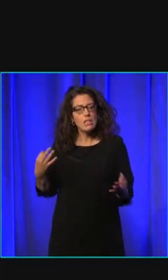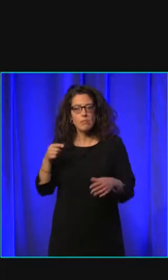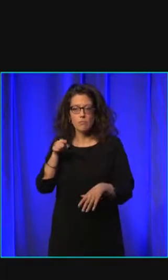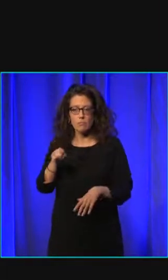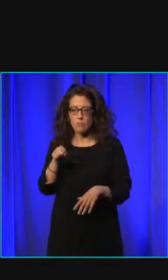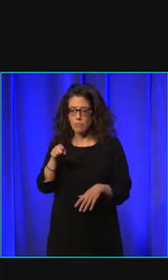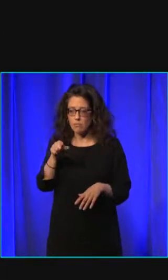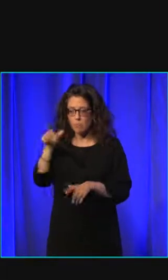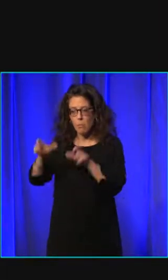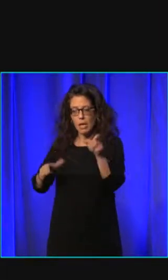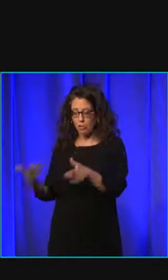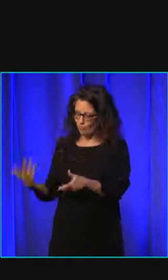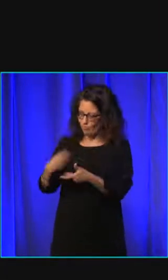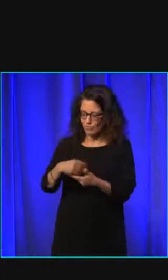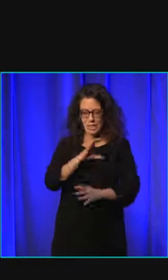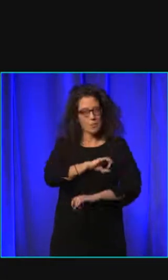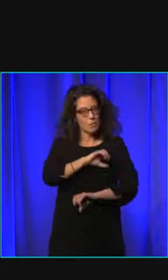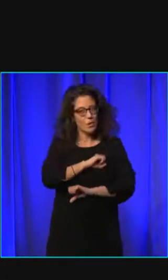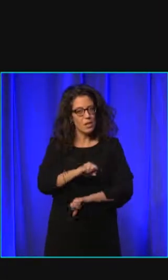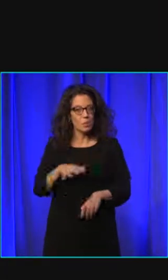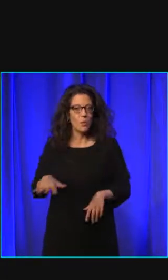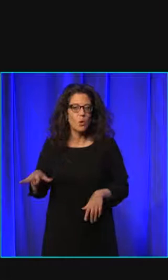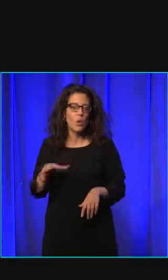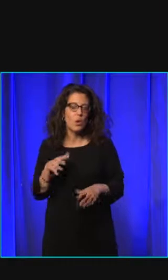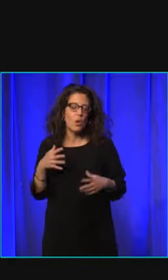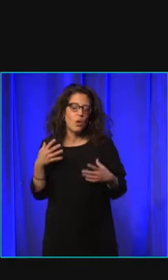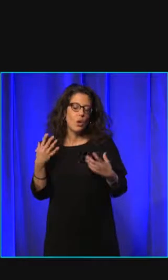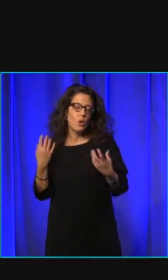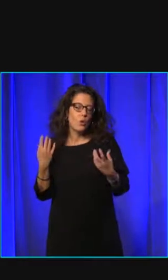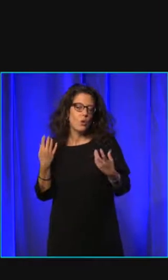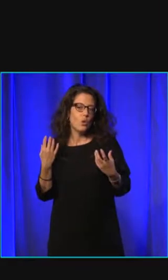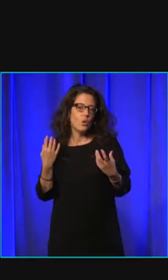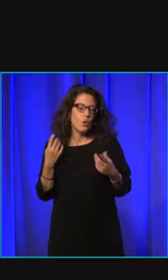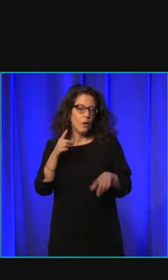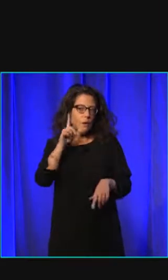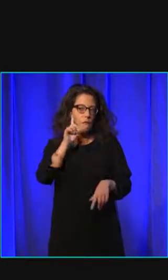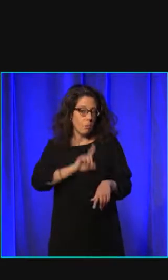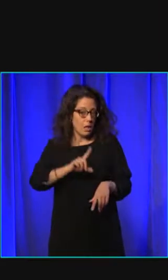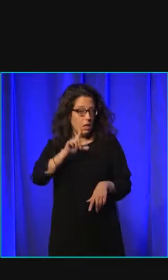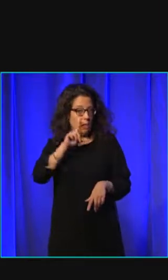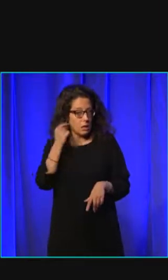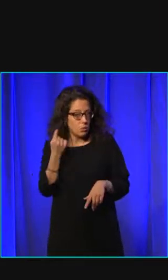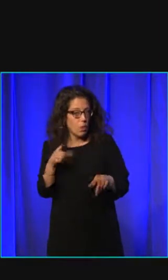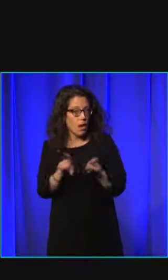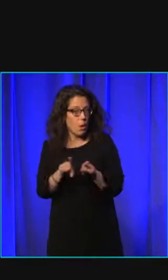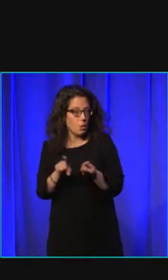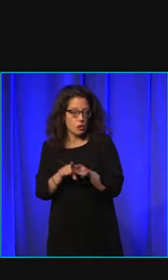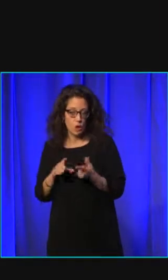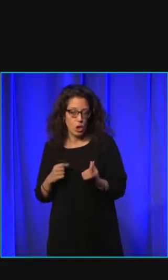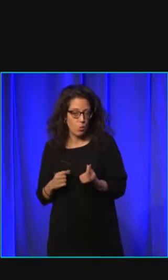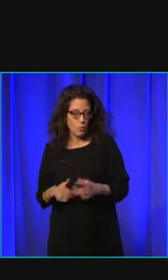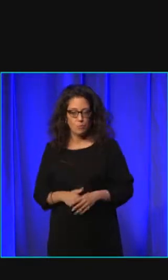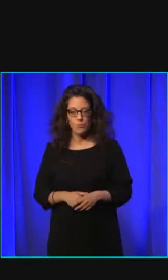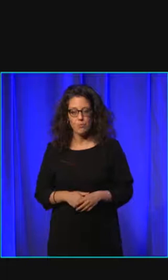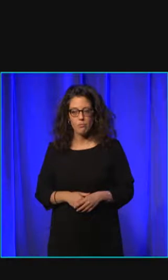cette expérimentation étaient de genre féminin et masculin. Il faut savoir qu'en